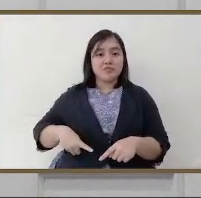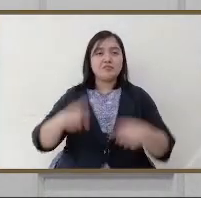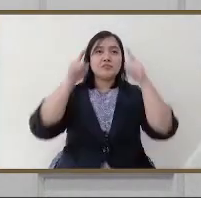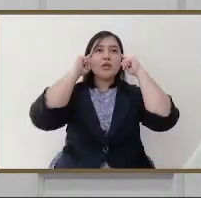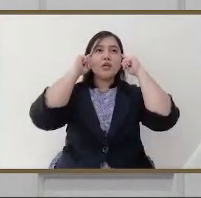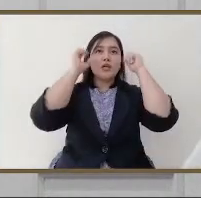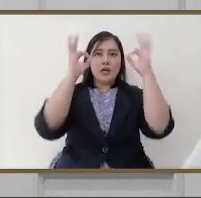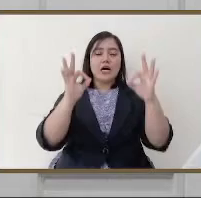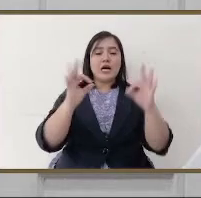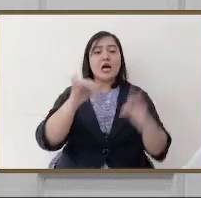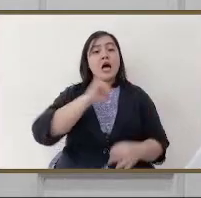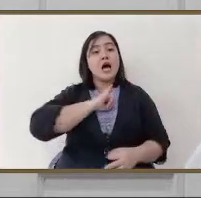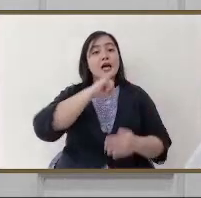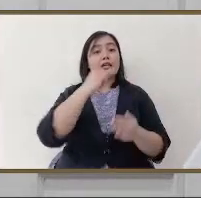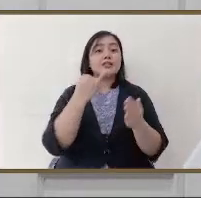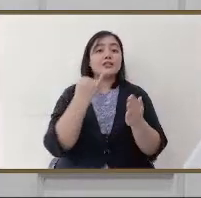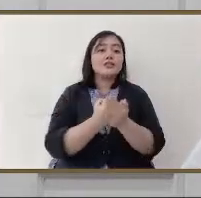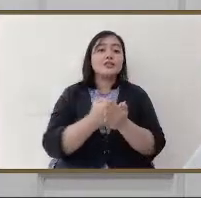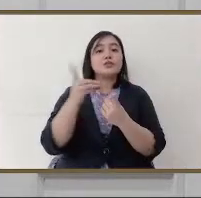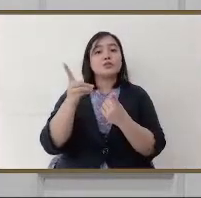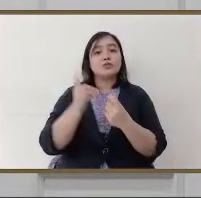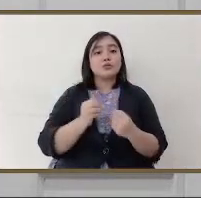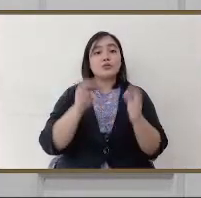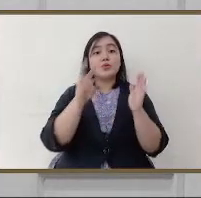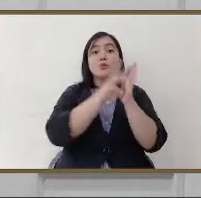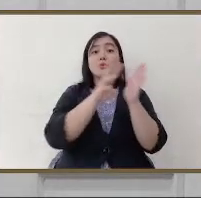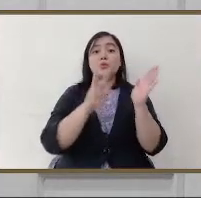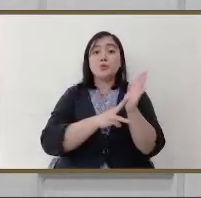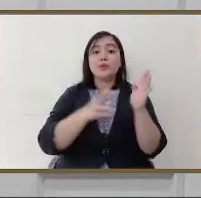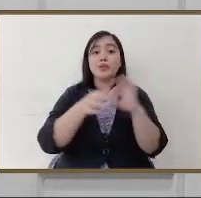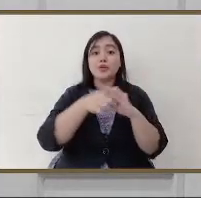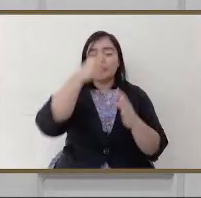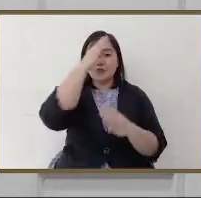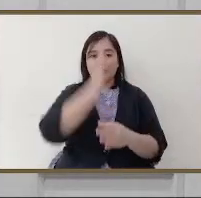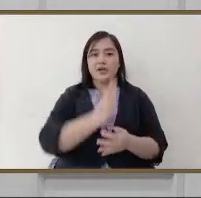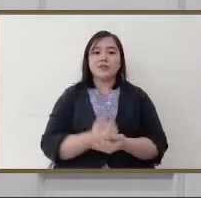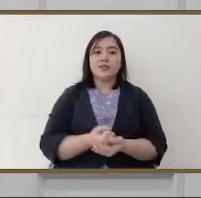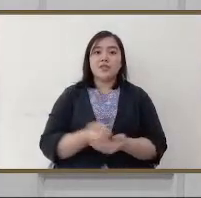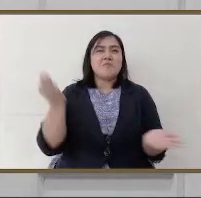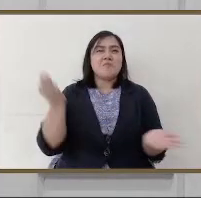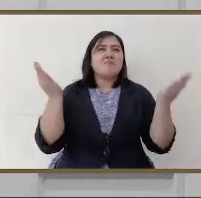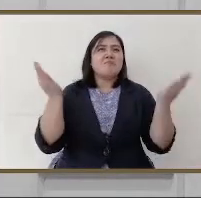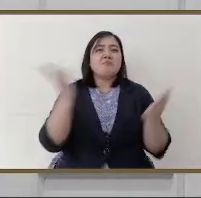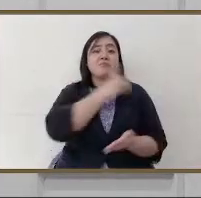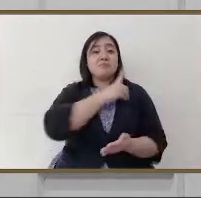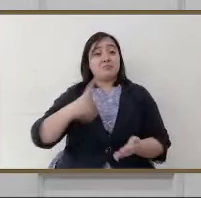niyo gagawin ko na lamang po, yun na lang. David was not a perfect man, but he can do the will of God.